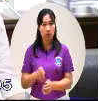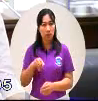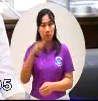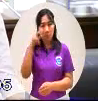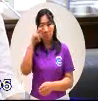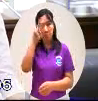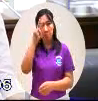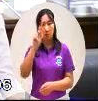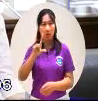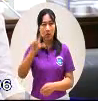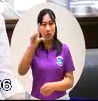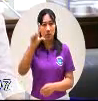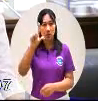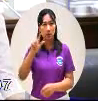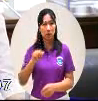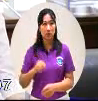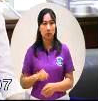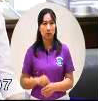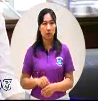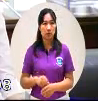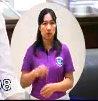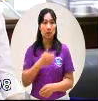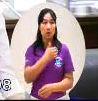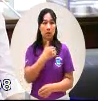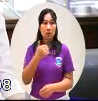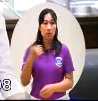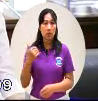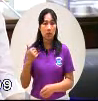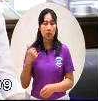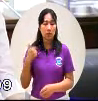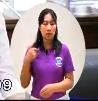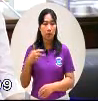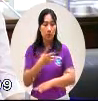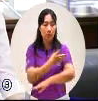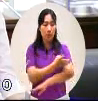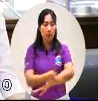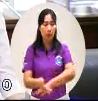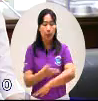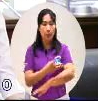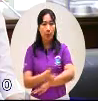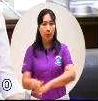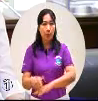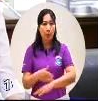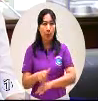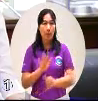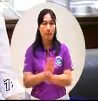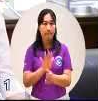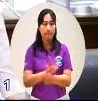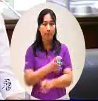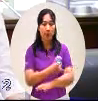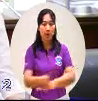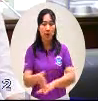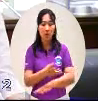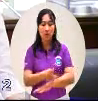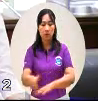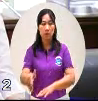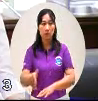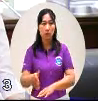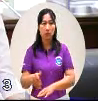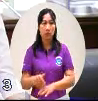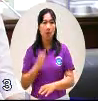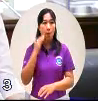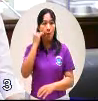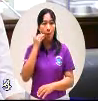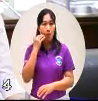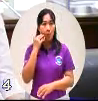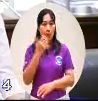个地方是不是能够疏浚一下因为如果说没有疏浚的话从纳子